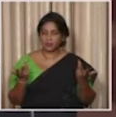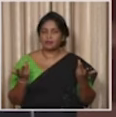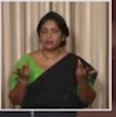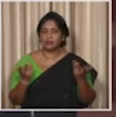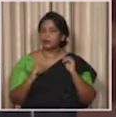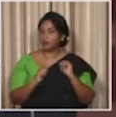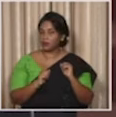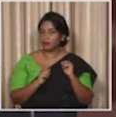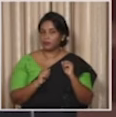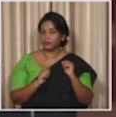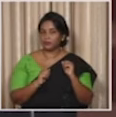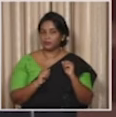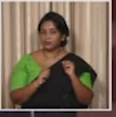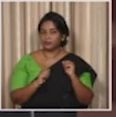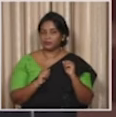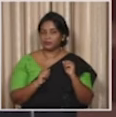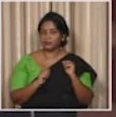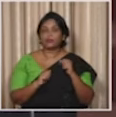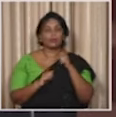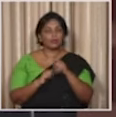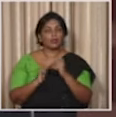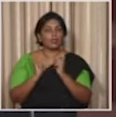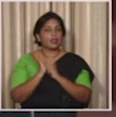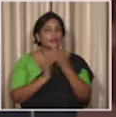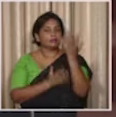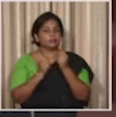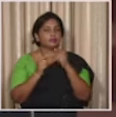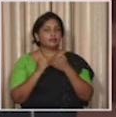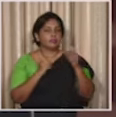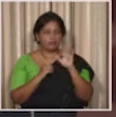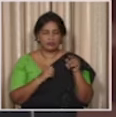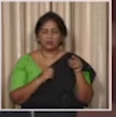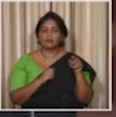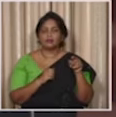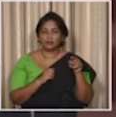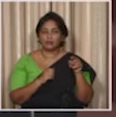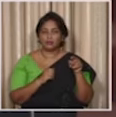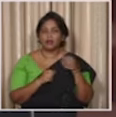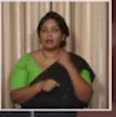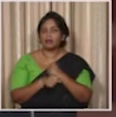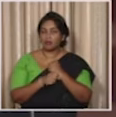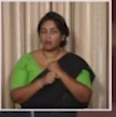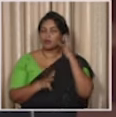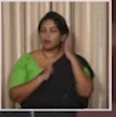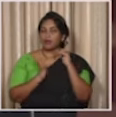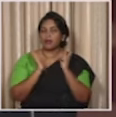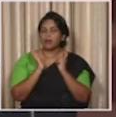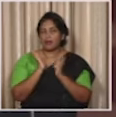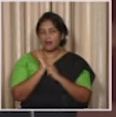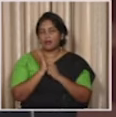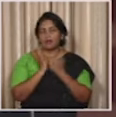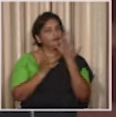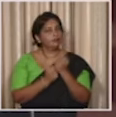මොකද මේ අය කරන්නේ නායකාරයෝ මේ කරන්නේ ආණ්ඩුව මුළු ලෝකෙටම ඩාය වෙලා